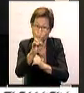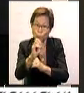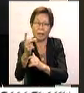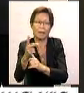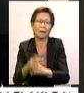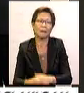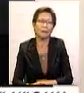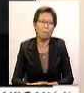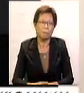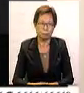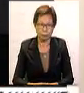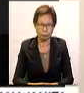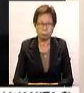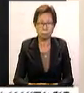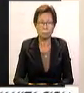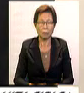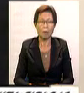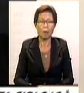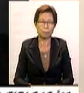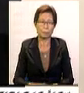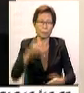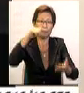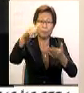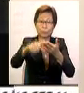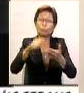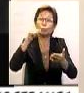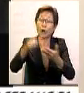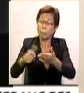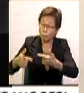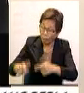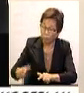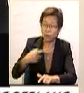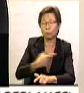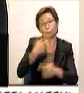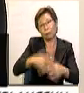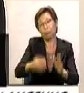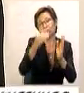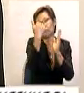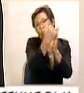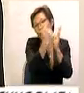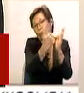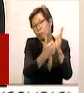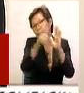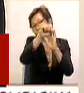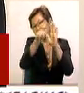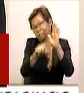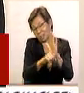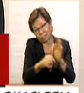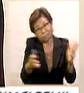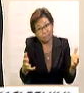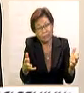Apa nama stadium nasional? Jadi dalam surat kebenaran tu kita telah bagi syarat-syarat, kan? Syarat-syarat